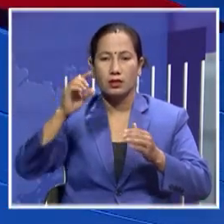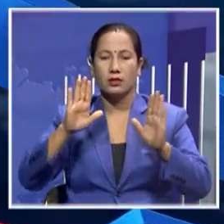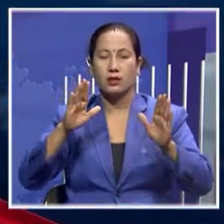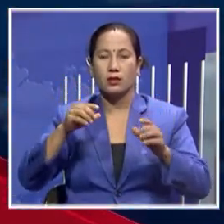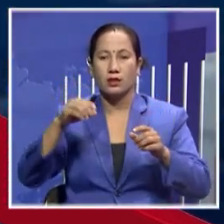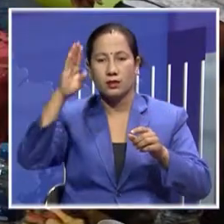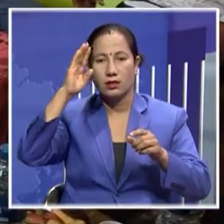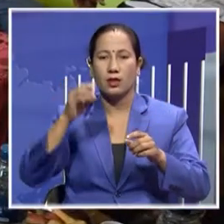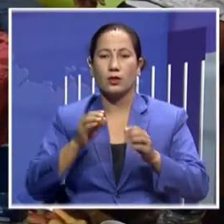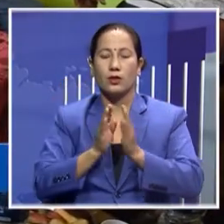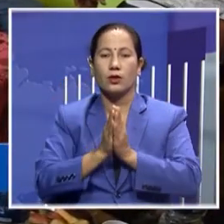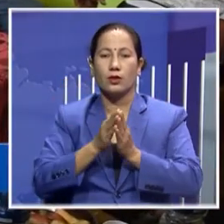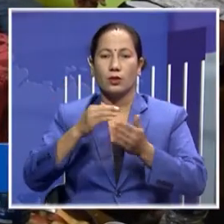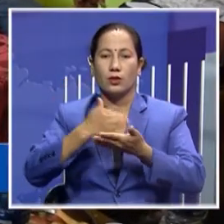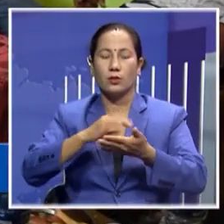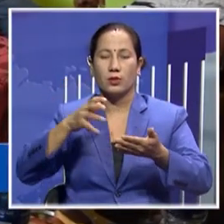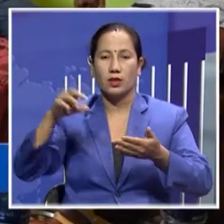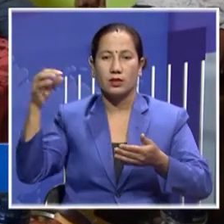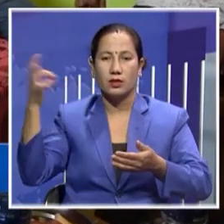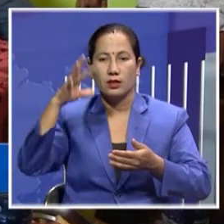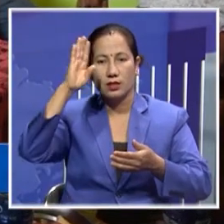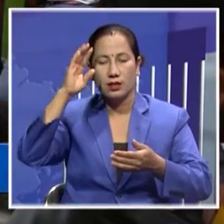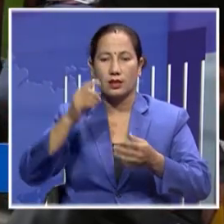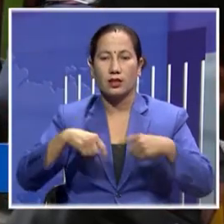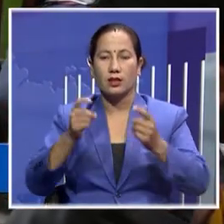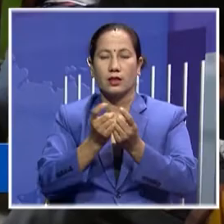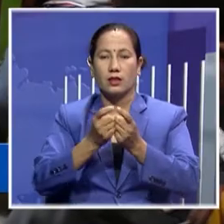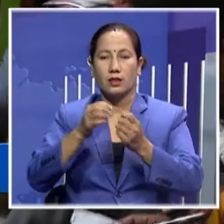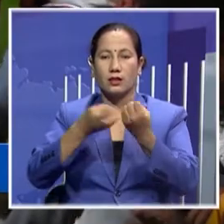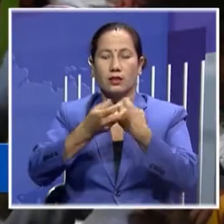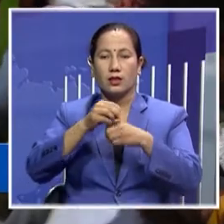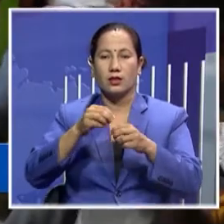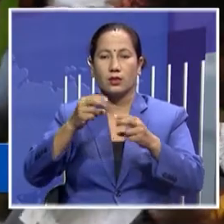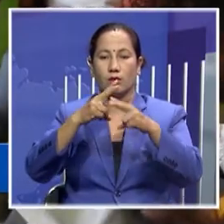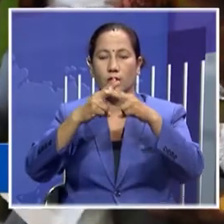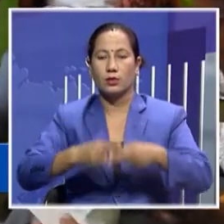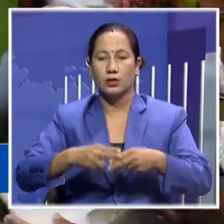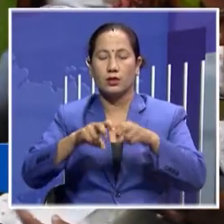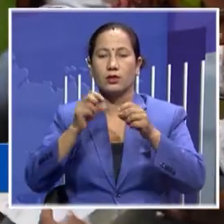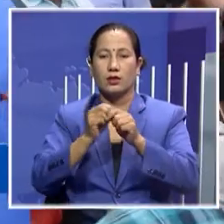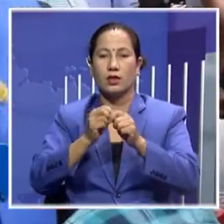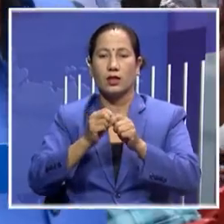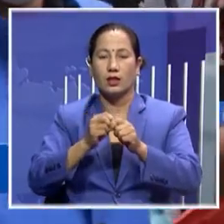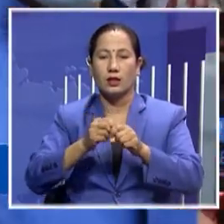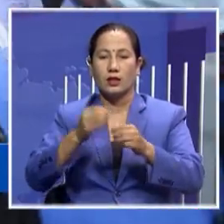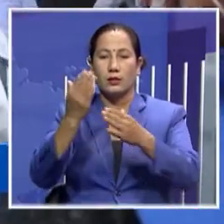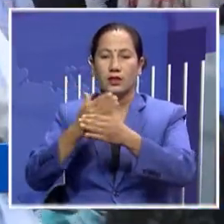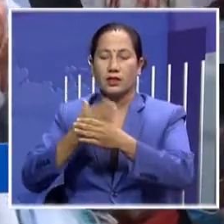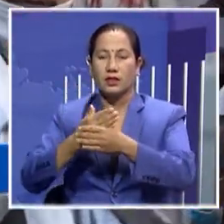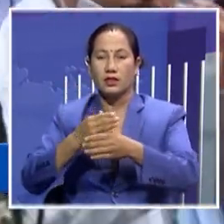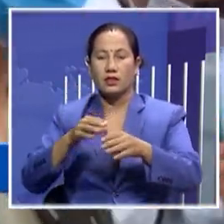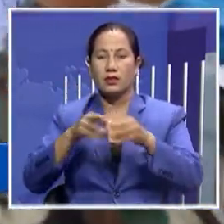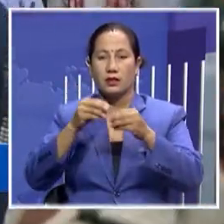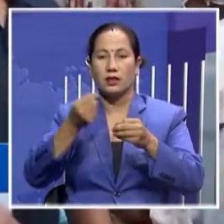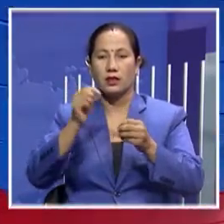आग्रह। लुम्बिनी प्रदेशमा नयाँ सरकार गठनपछि अध्यादेशको बजेट संशोधन गर्ने तयारी, प्रशासनिक संरचना र केही कानून